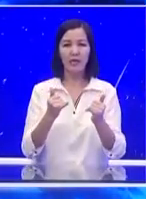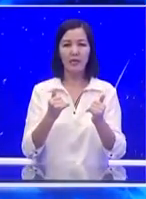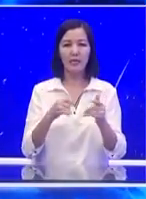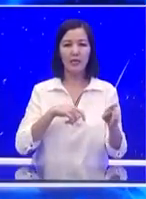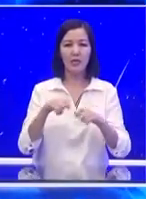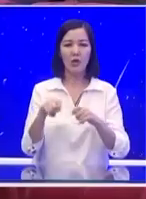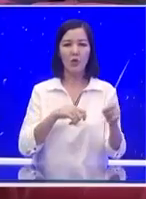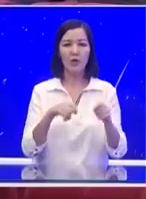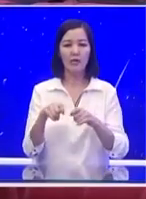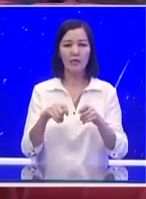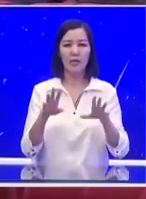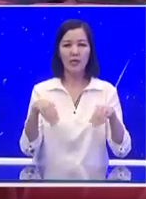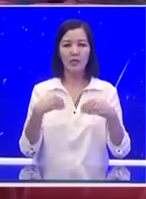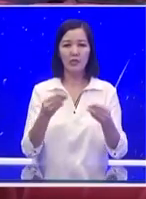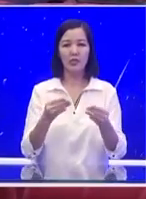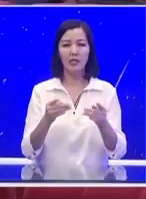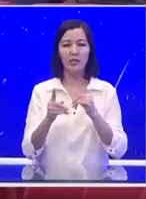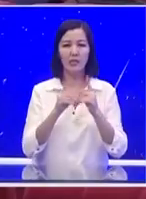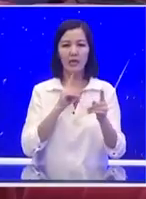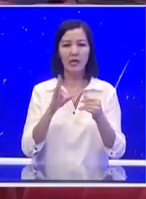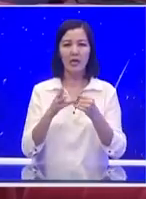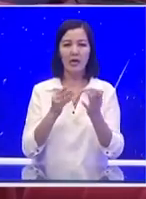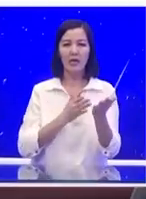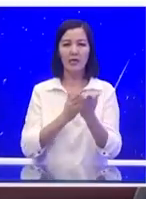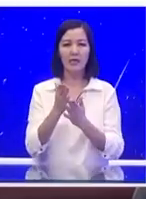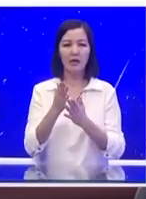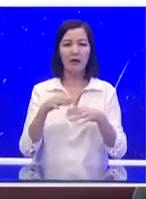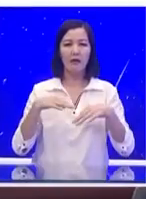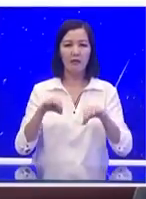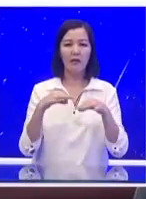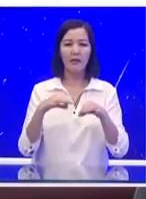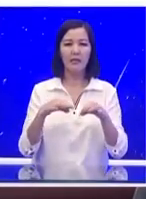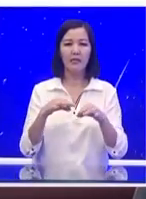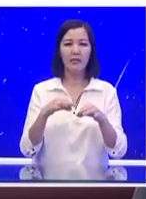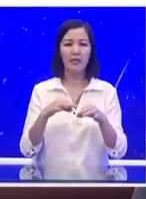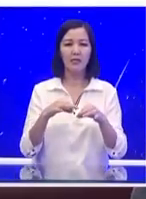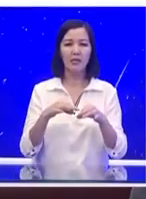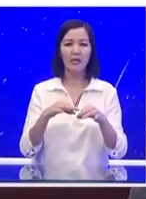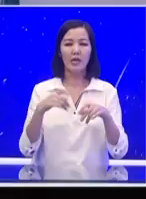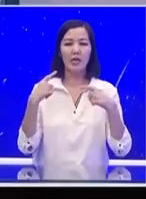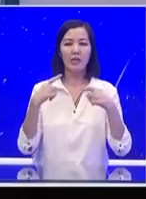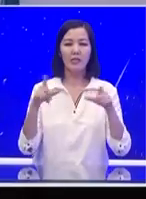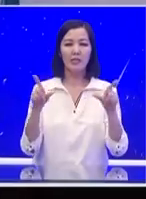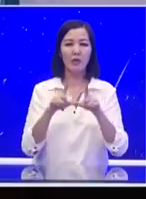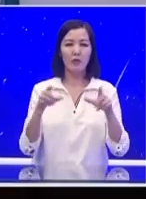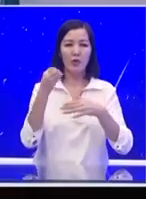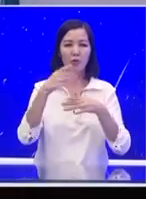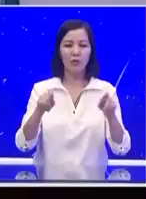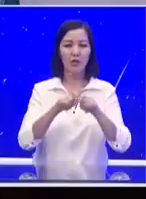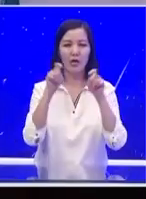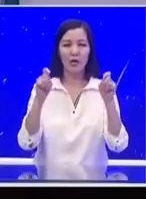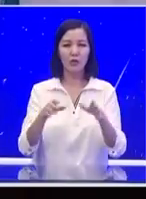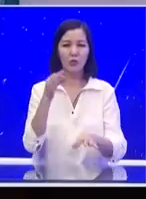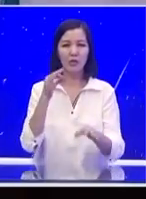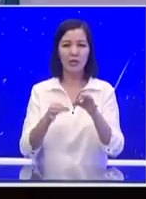Тауар тарату жүйесіне қатысты жиында агрологистика мен көтерме сауда орталықтарын ашу жайы талқыланды. Сауда және